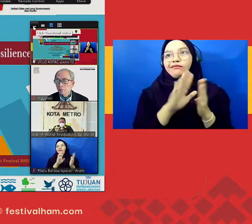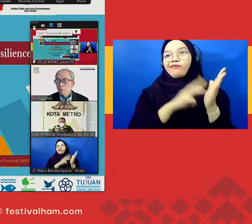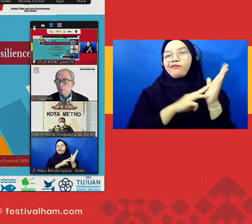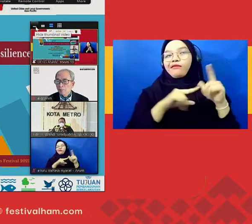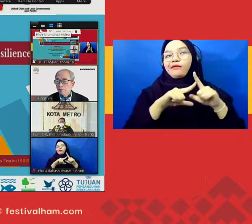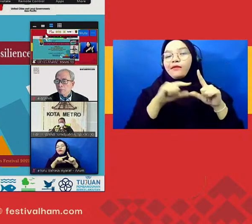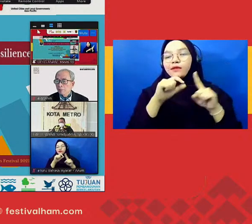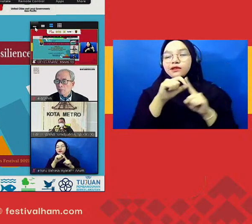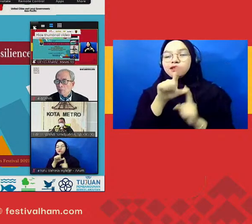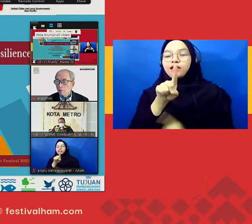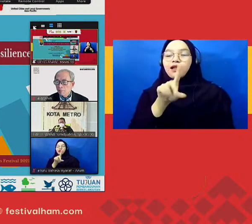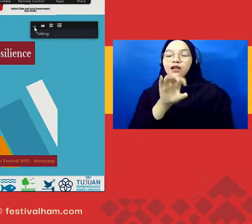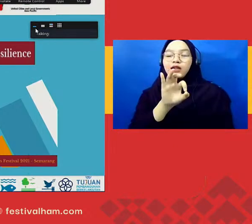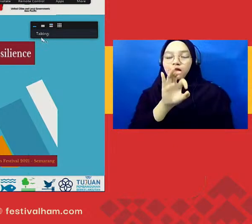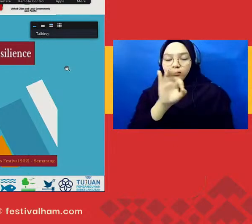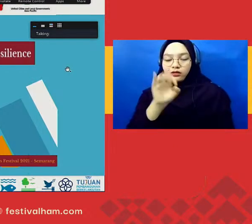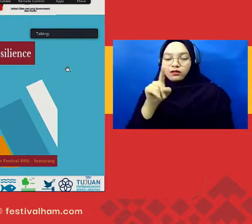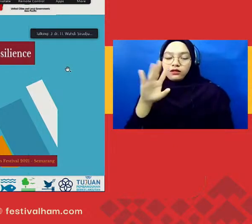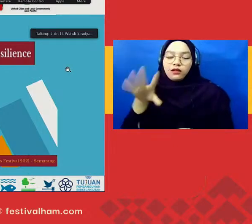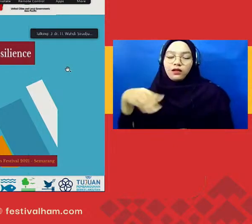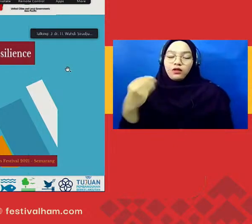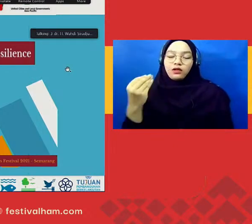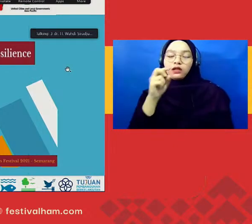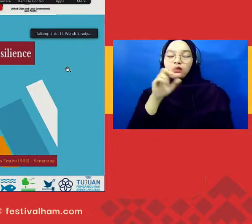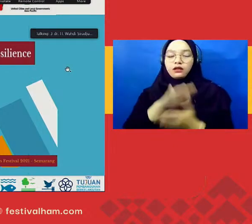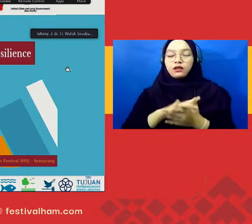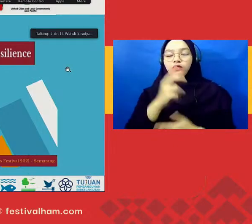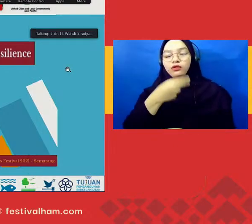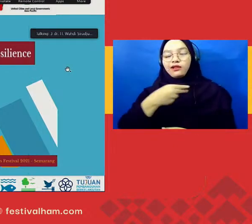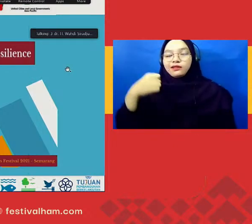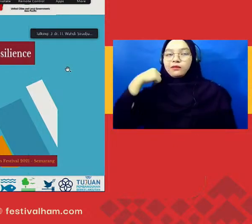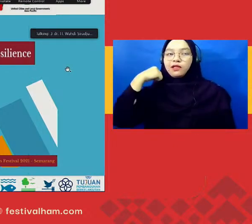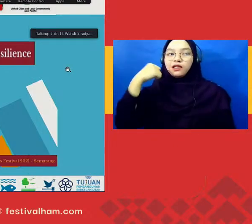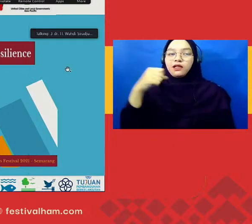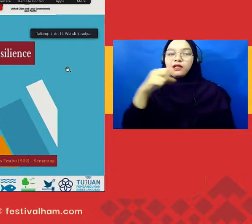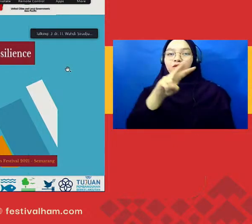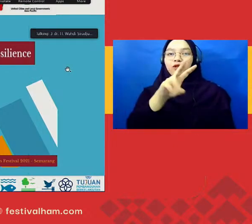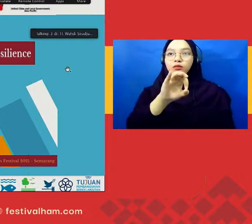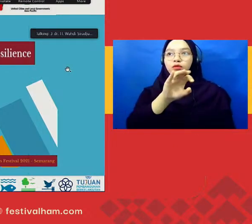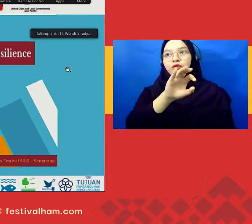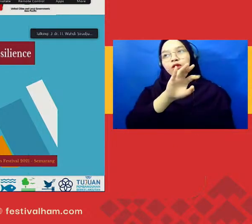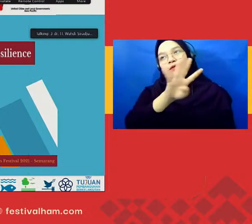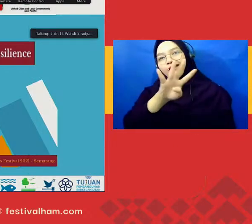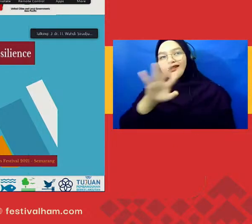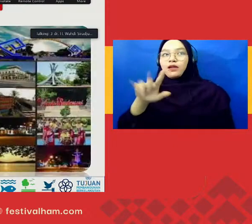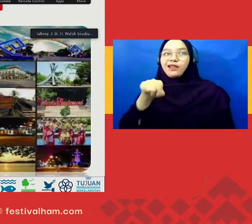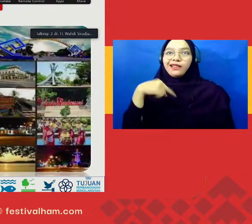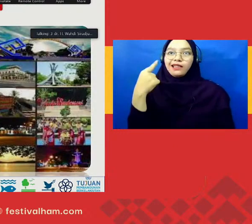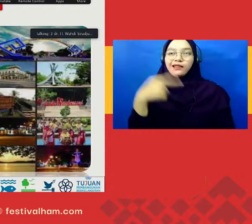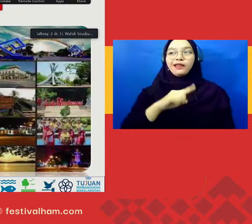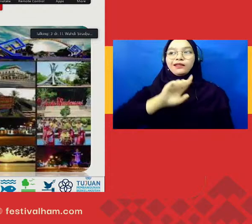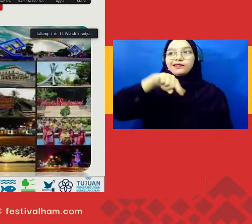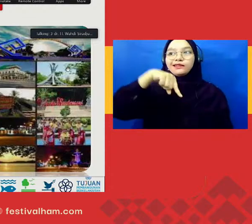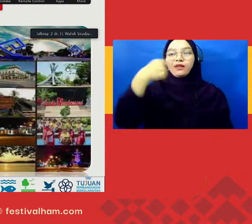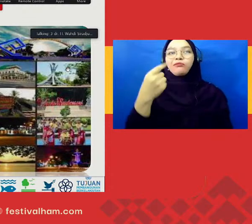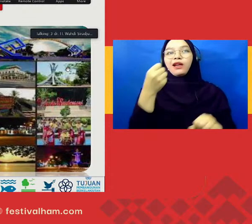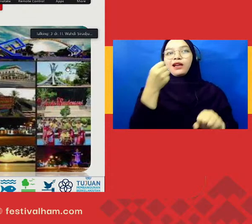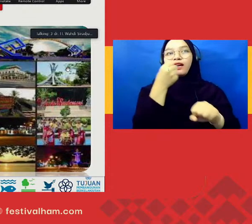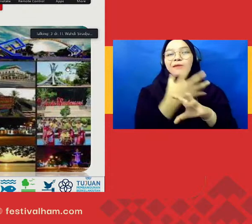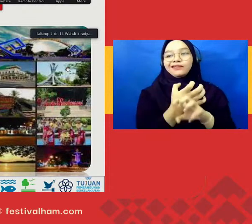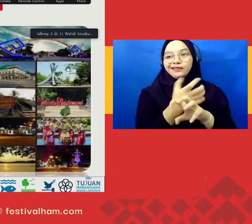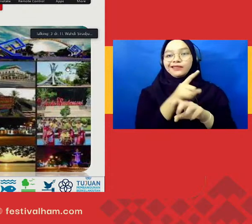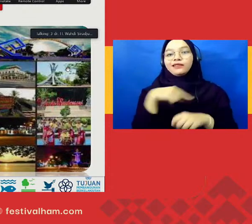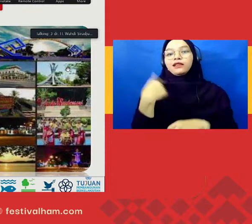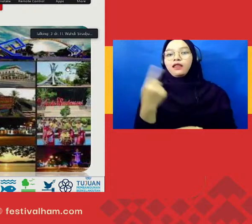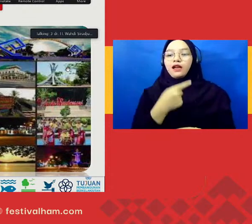pada tahun 2045 kita akan mencapai keemasan kita, yaitu Indonesia emas. Dan